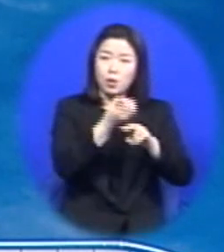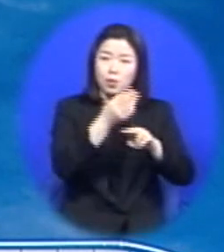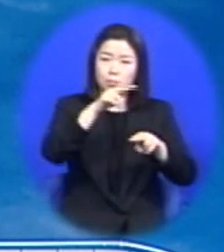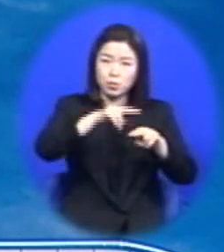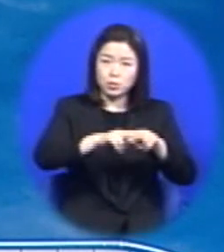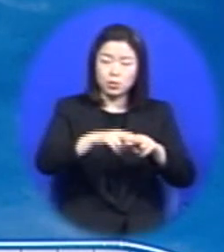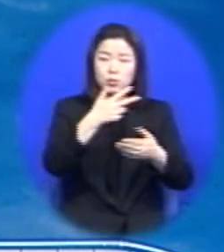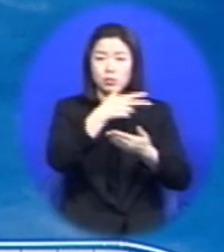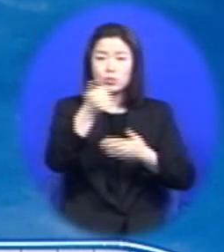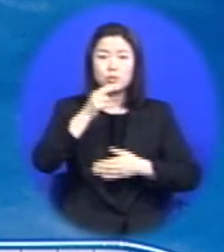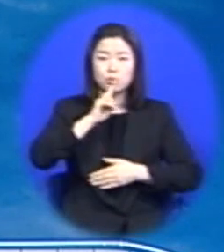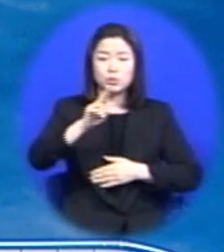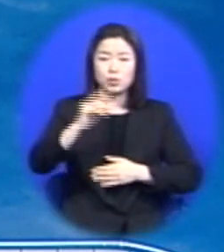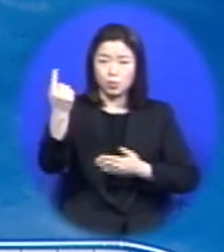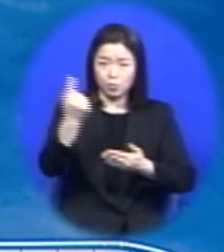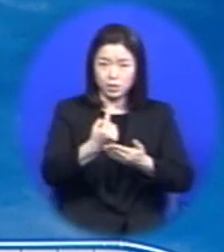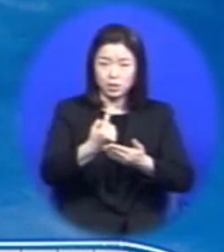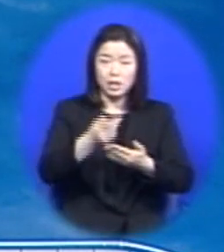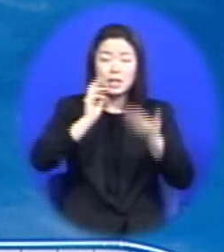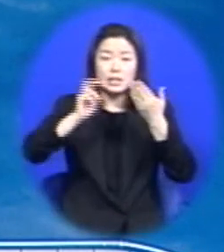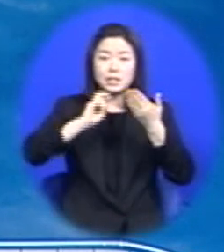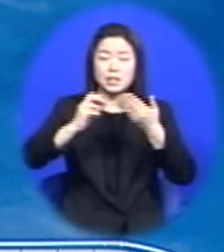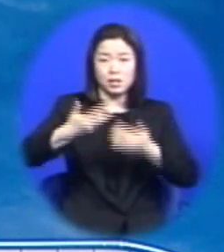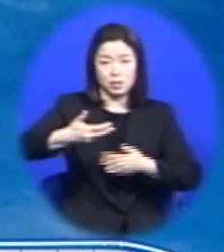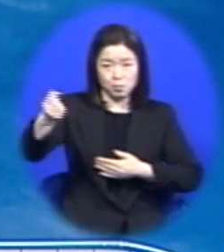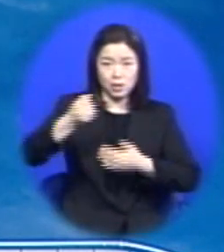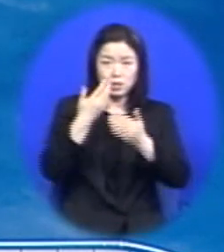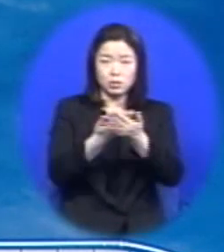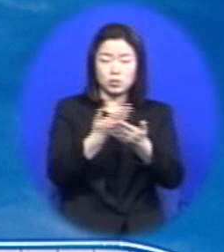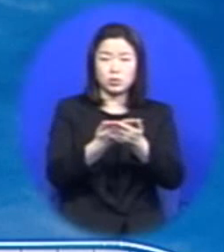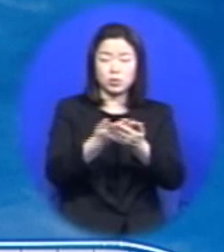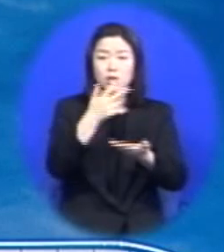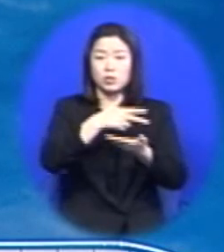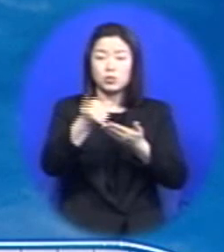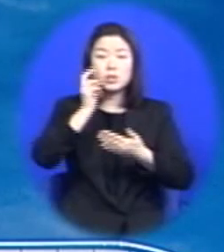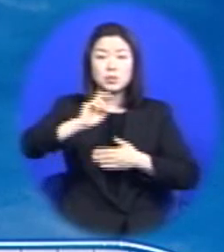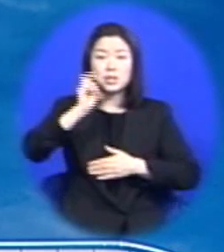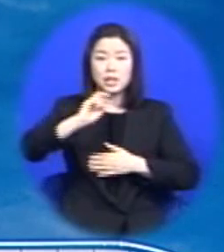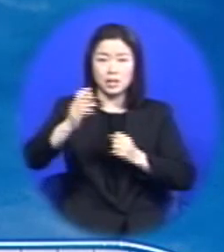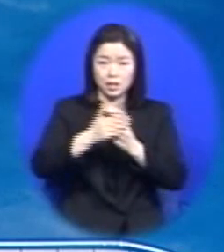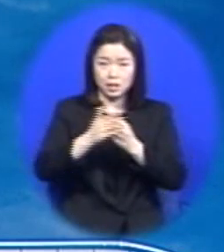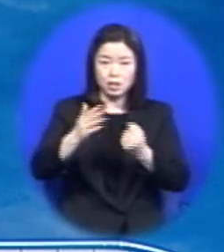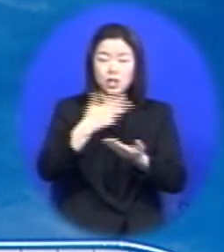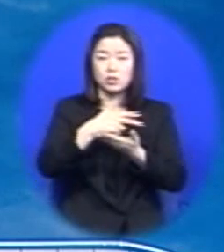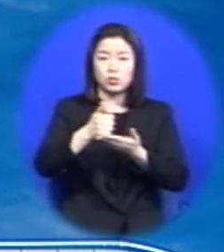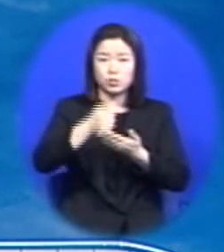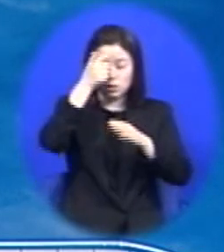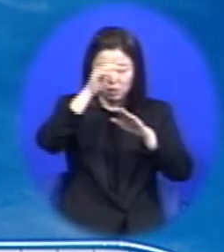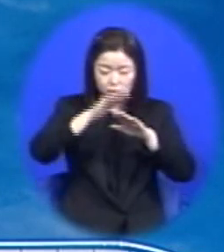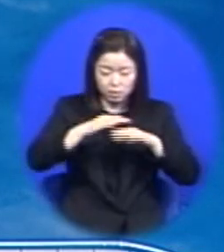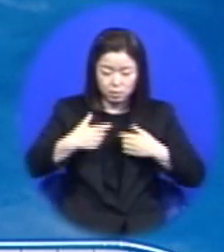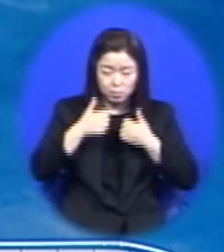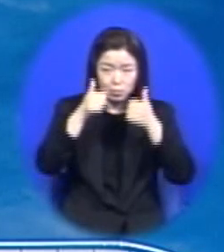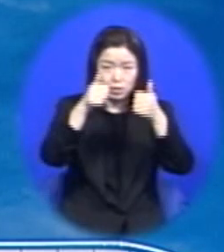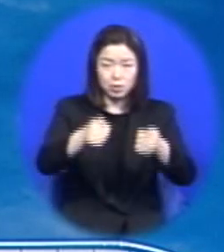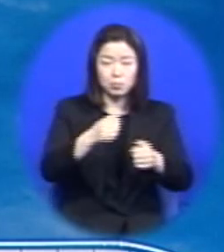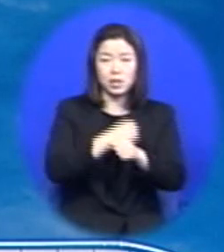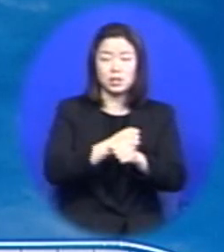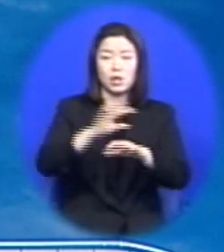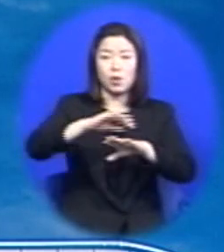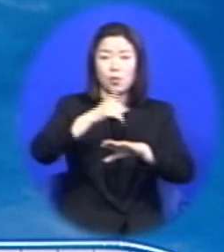주여 임하사 찬양을 받아주소서. 주님을 찬양하오니 주님을 경배하오니